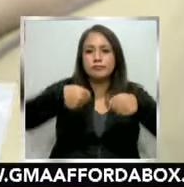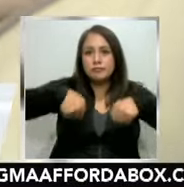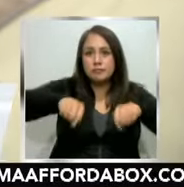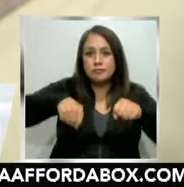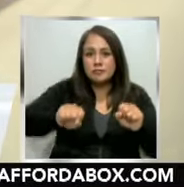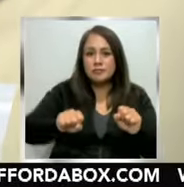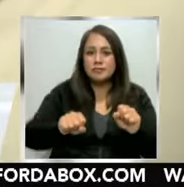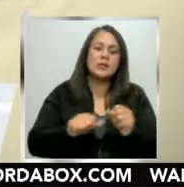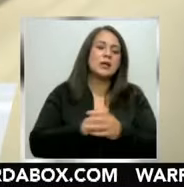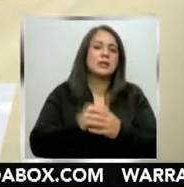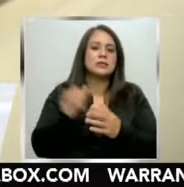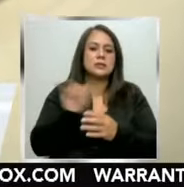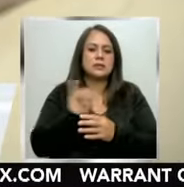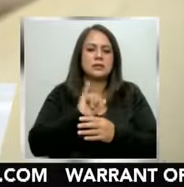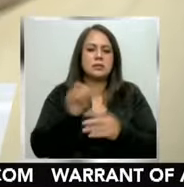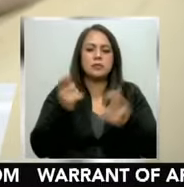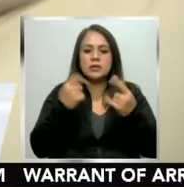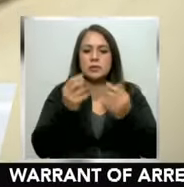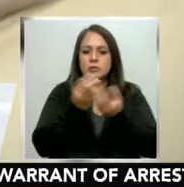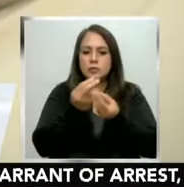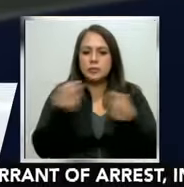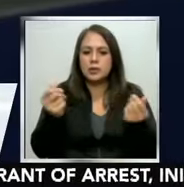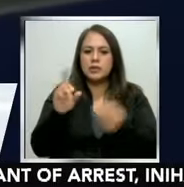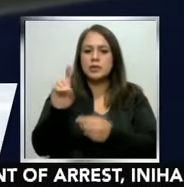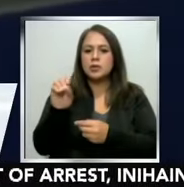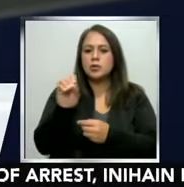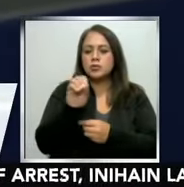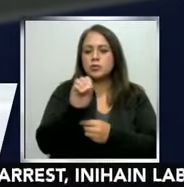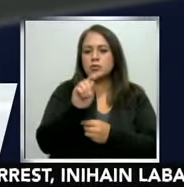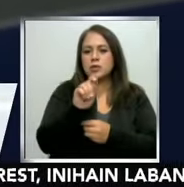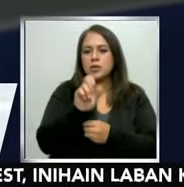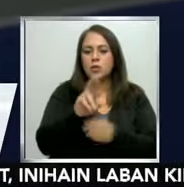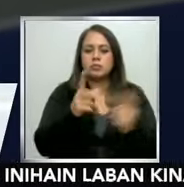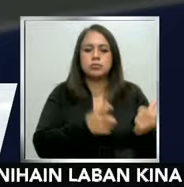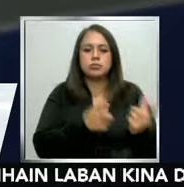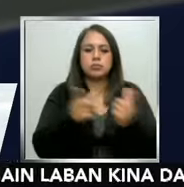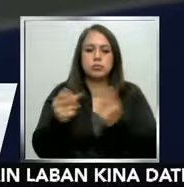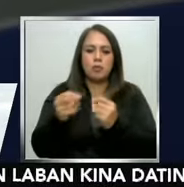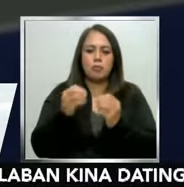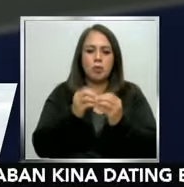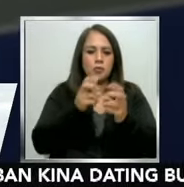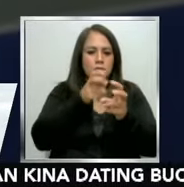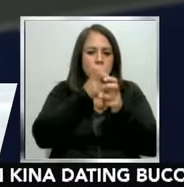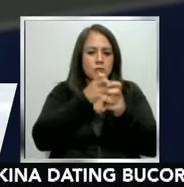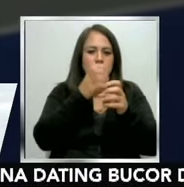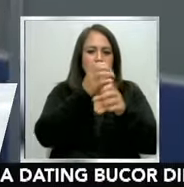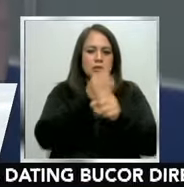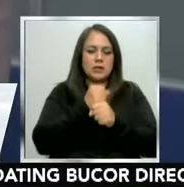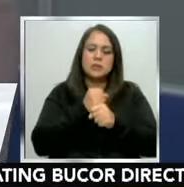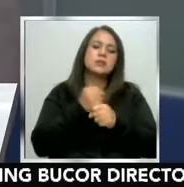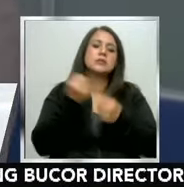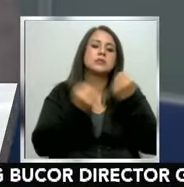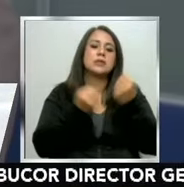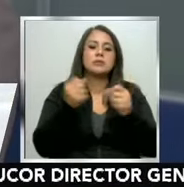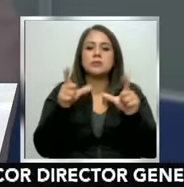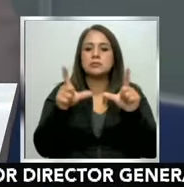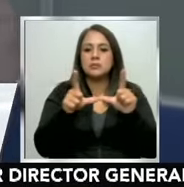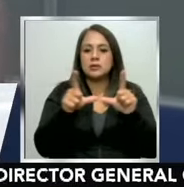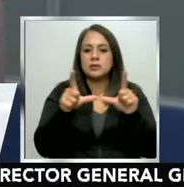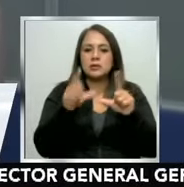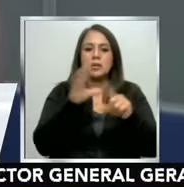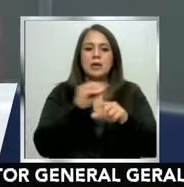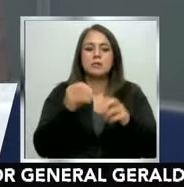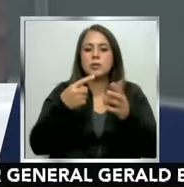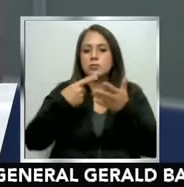ang sinusubukang solusyonan ng DOTR sa pagpapatupad na mas mahigpit na pagkuha ng mga driver's license at pag-iinspeksyon din ng